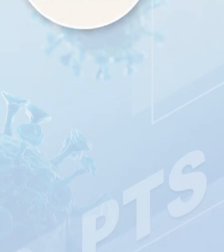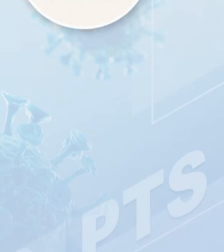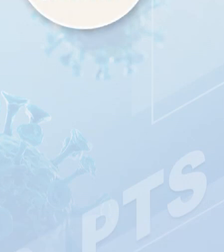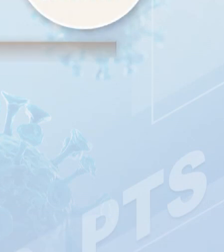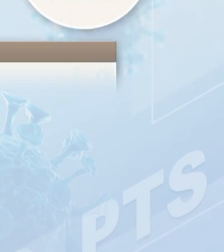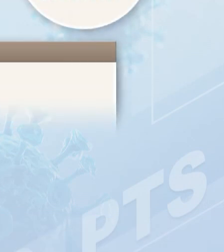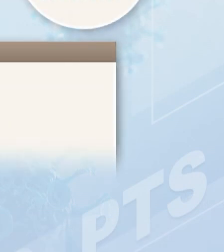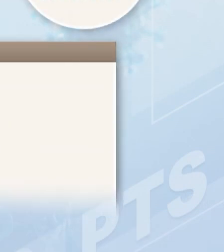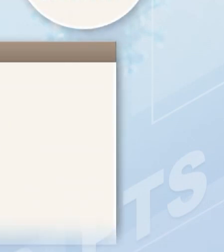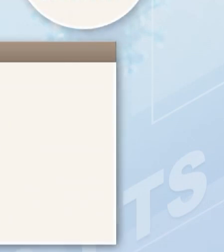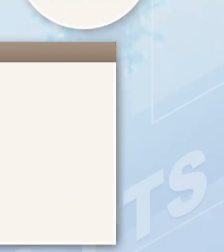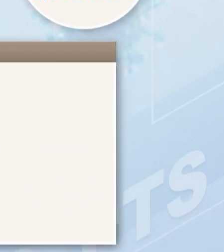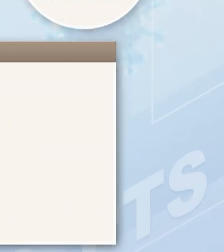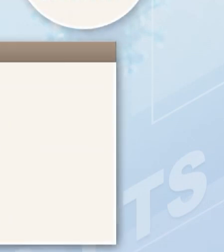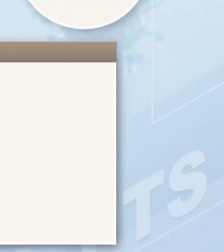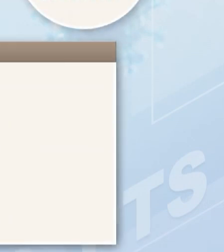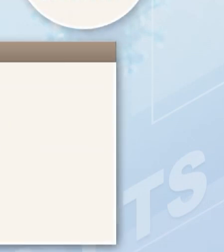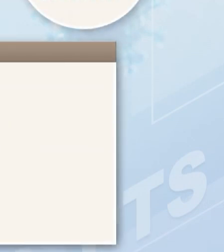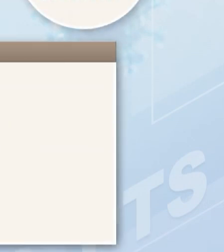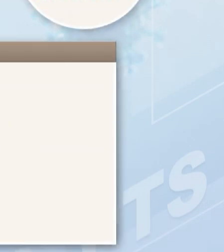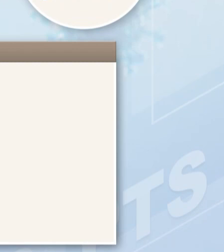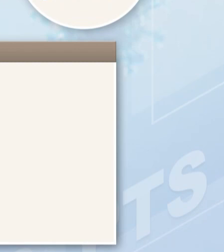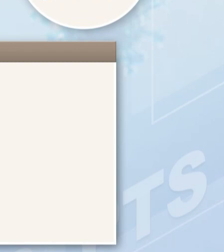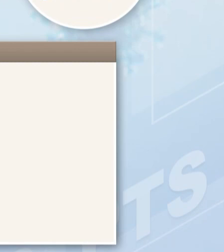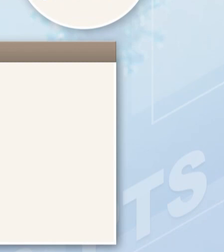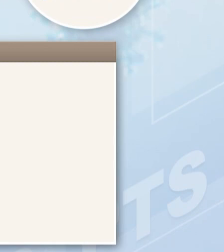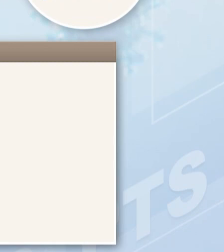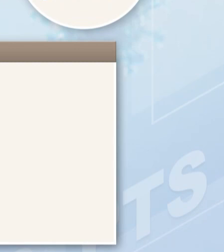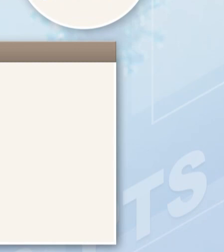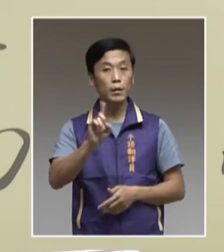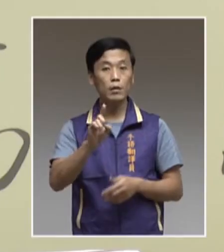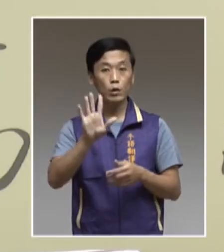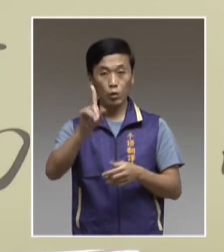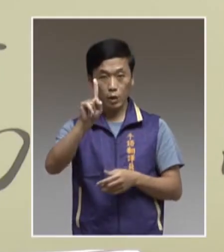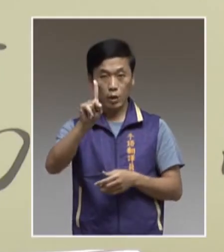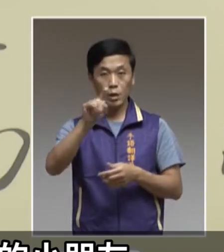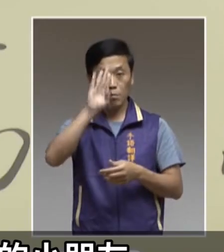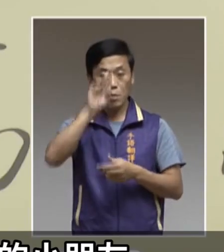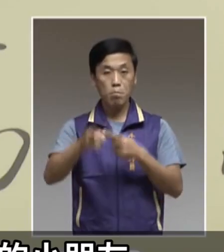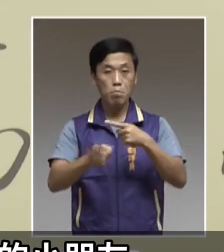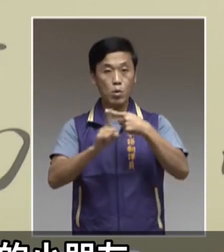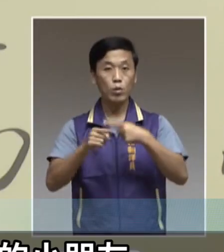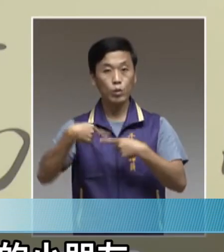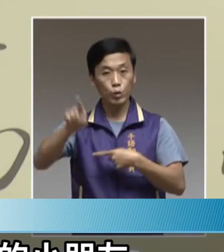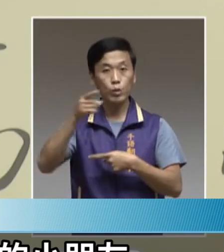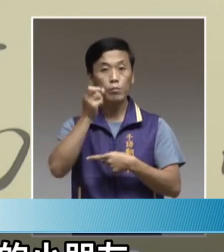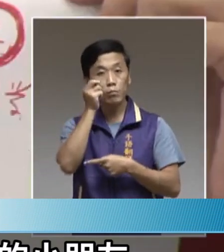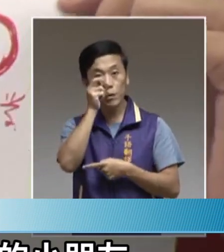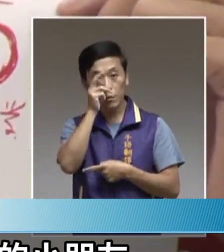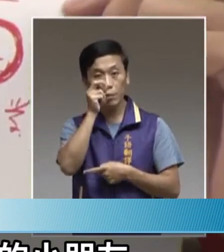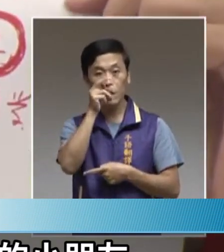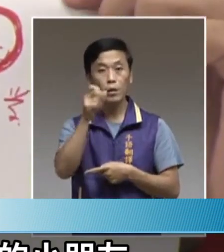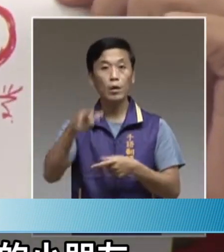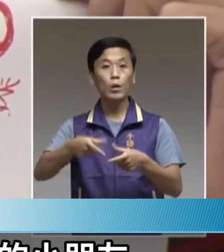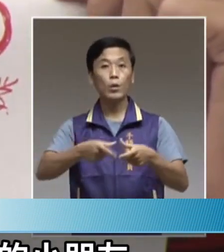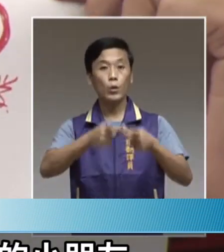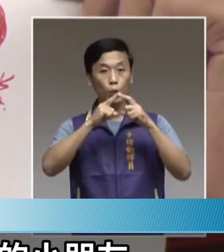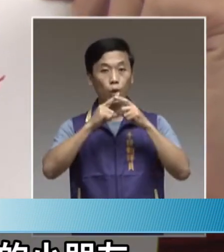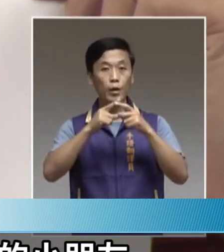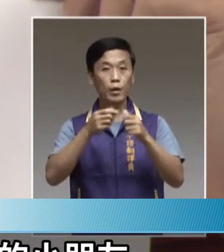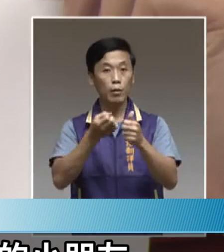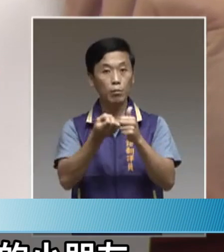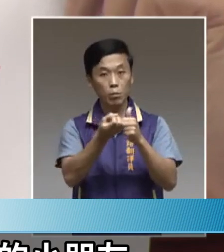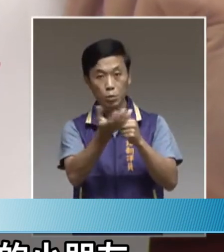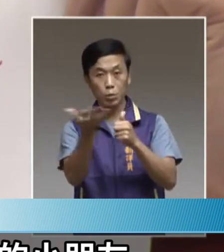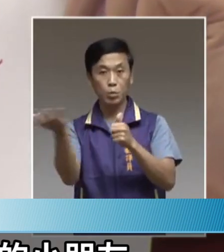此幼儿园全校师生共217人都框列隔离。 个案他到宜兰，然后回来传给他